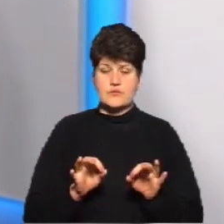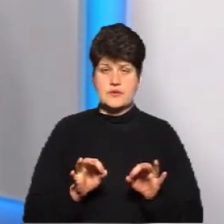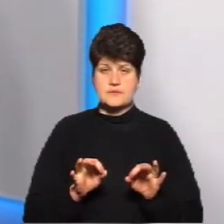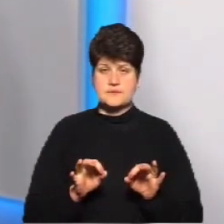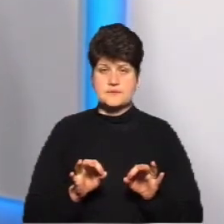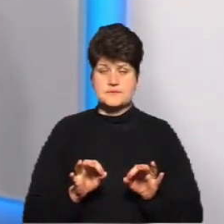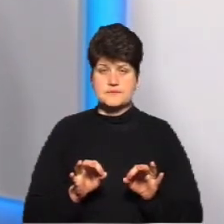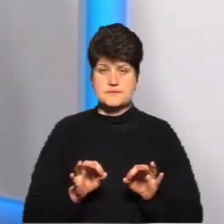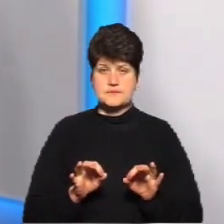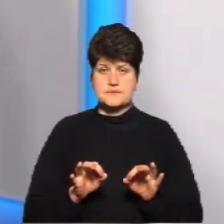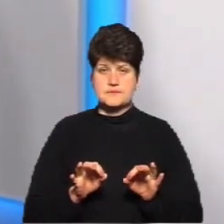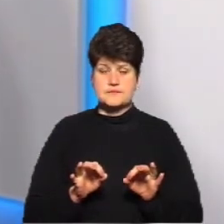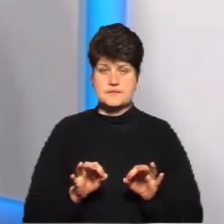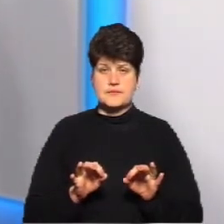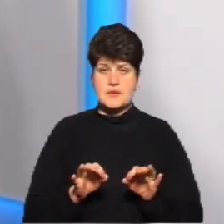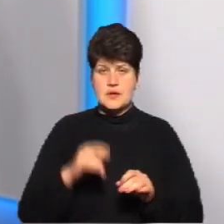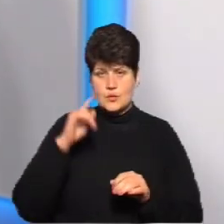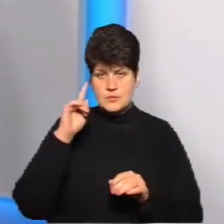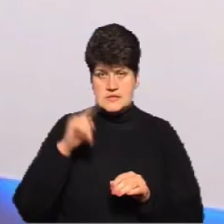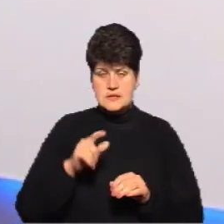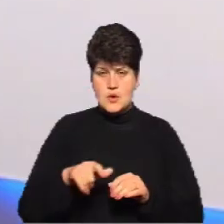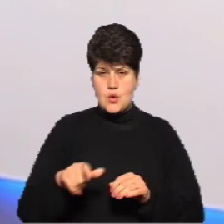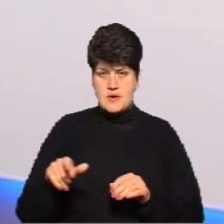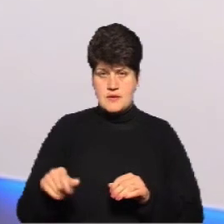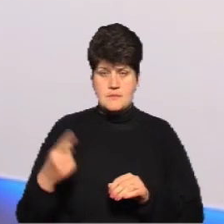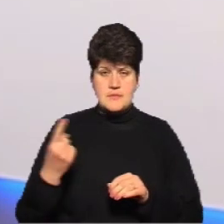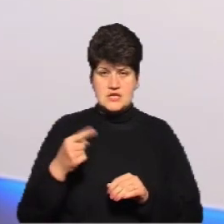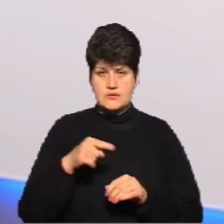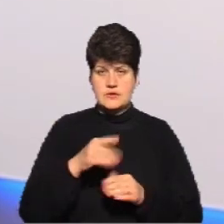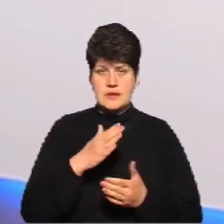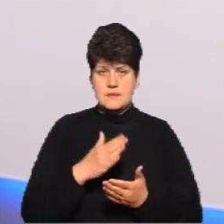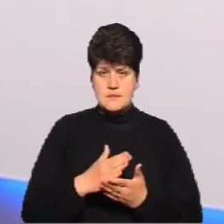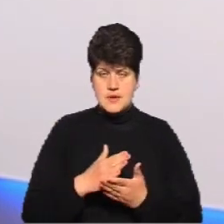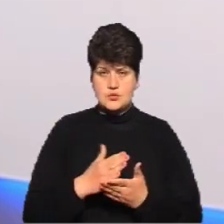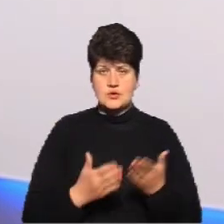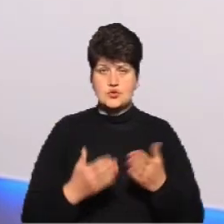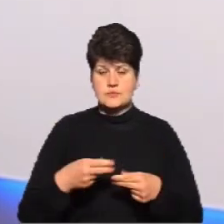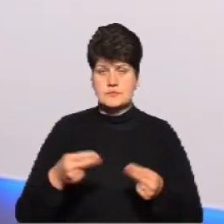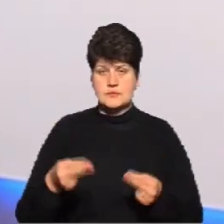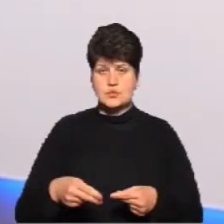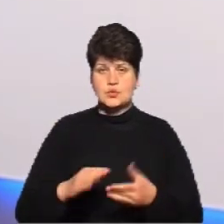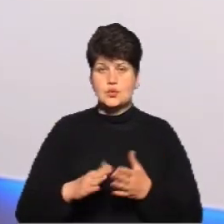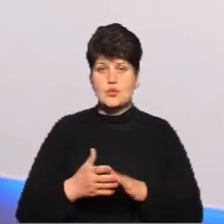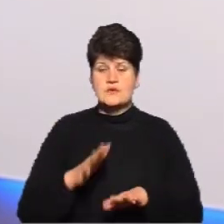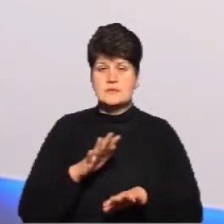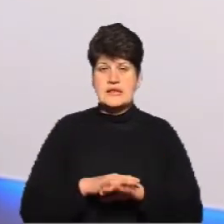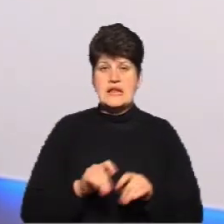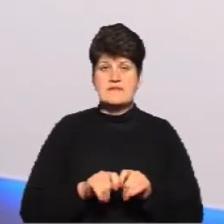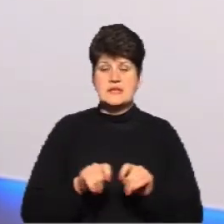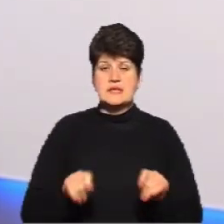права обізнаність громадян. Перше, вони мають, якщо укладають договір з банком на відкриття рахунків,